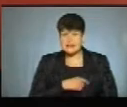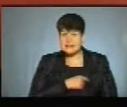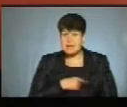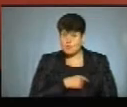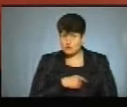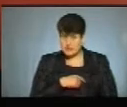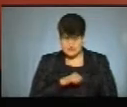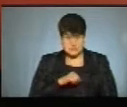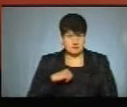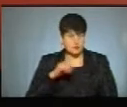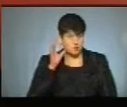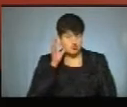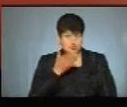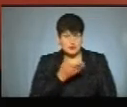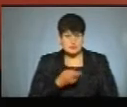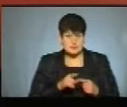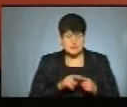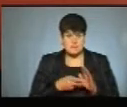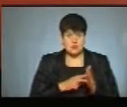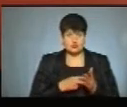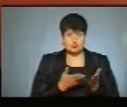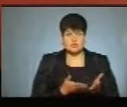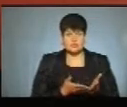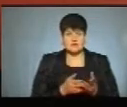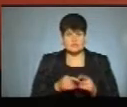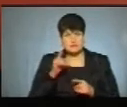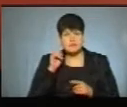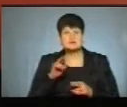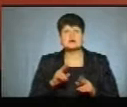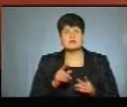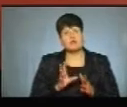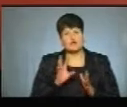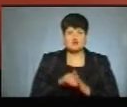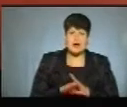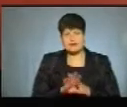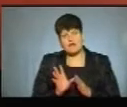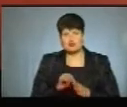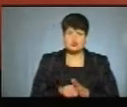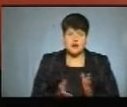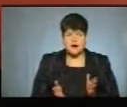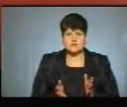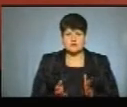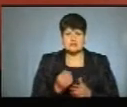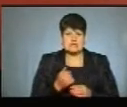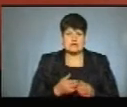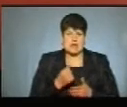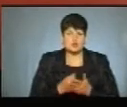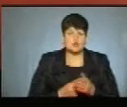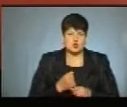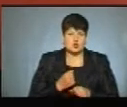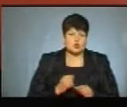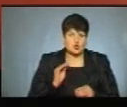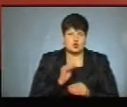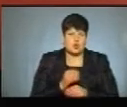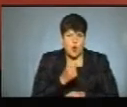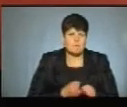самі це почули? Як вони планують? Чи відомо зараз, наскільки вони цей пункт включають, не включають? Оскільки зараз на доопрацюванні в комітеті, наскільки я знаю,